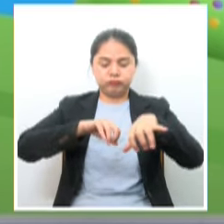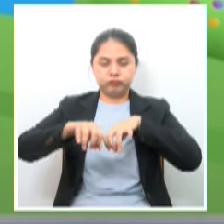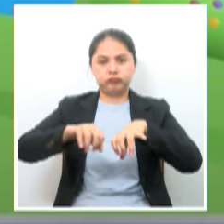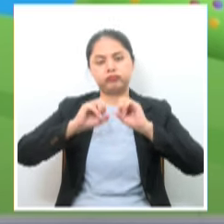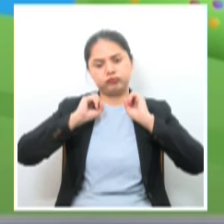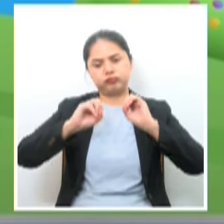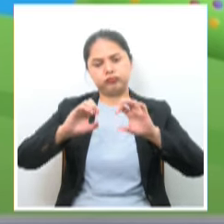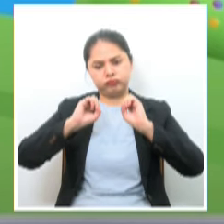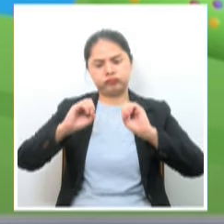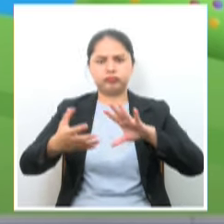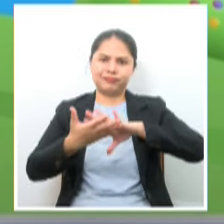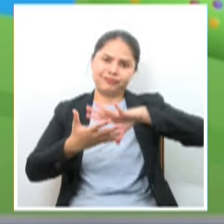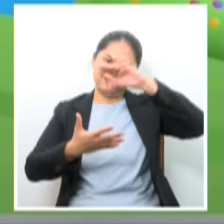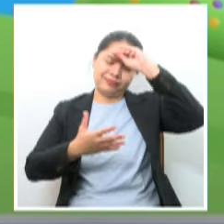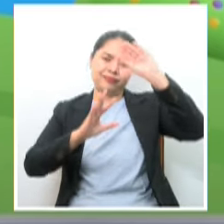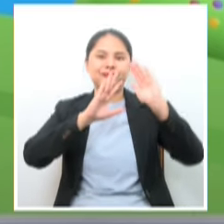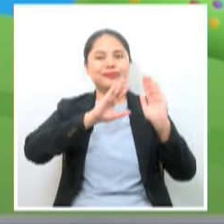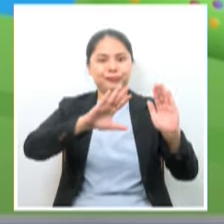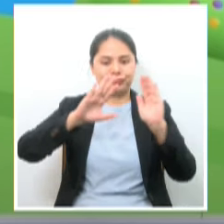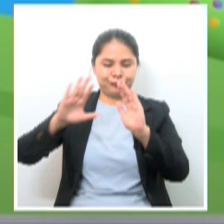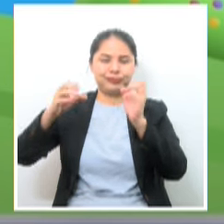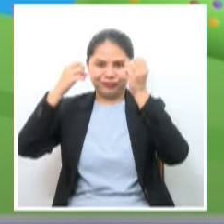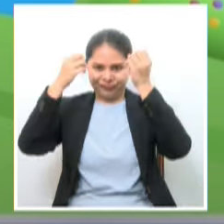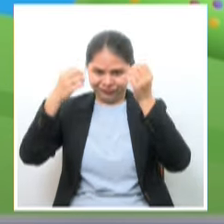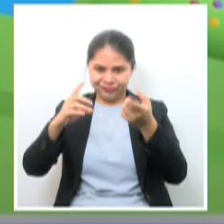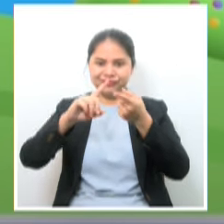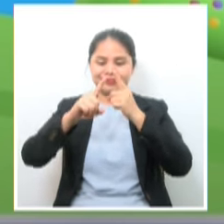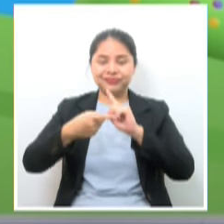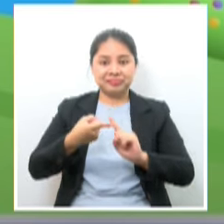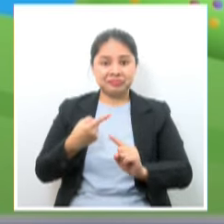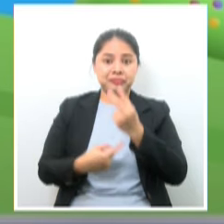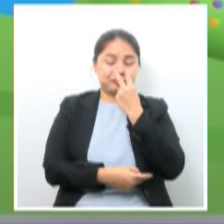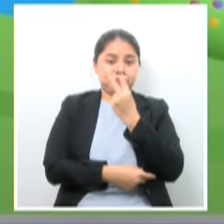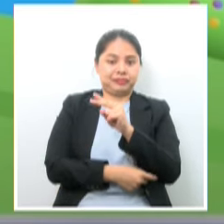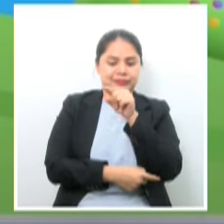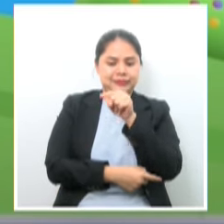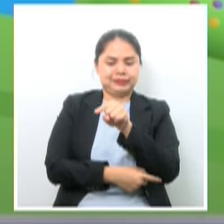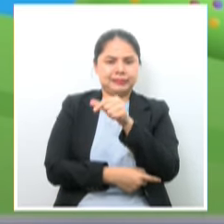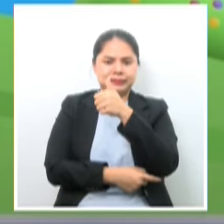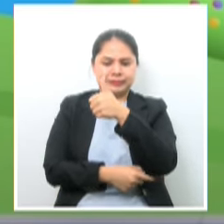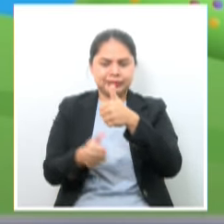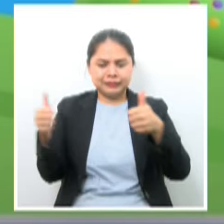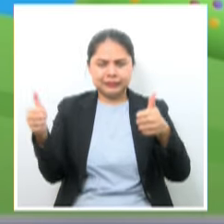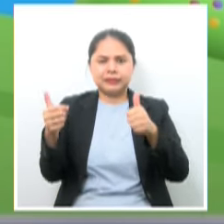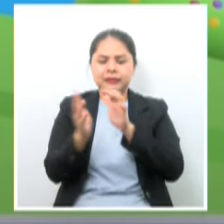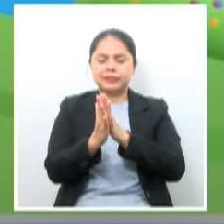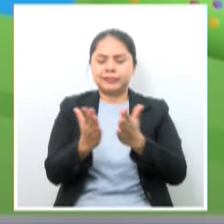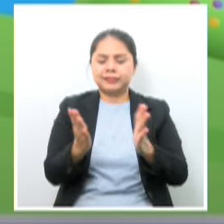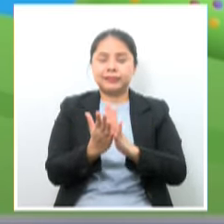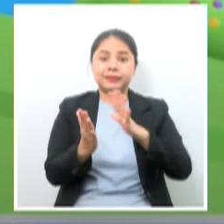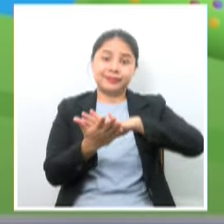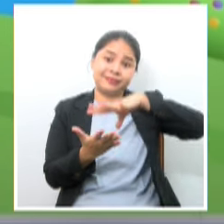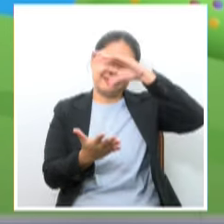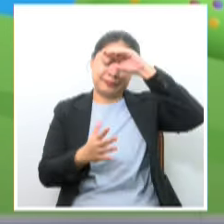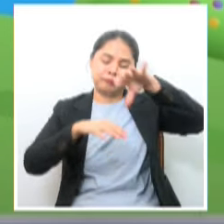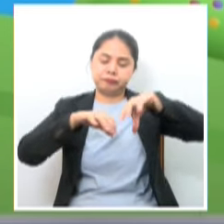นในห้องเรียนก็เช่นกันนะฝากไปยังพี่น้องเพื่อนครูและบุคลากรว่าวันนี้ต้องตรวจสอบหนังสือเรียนนะครับที่เราจะต้องจัดห